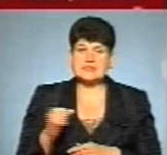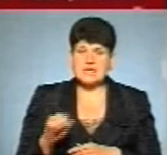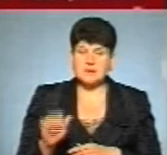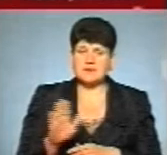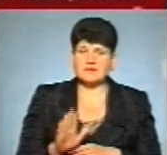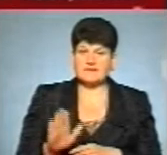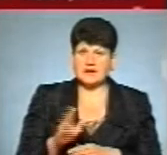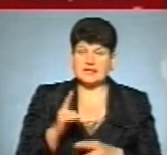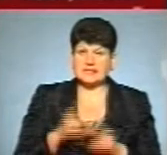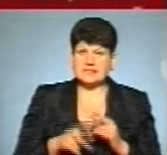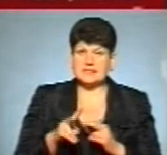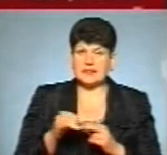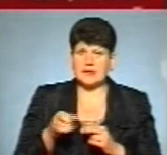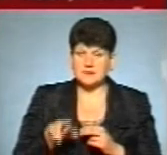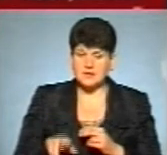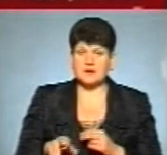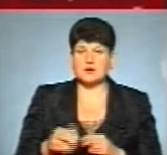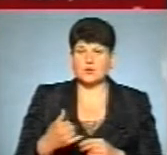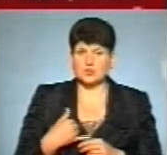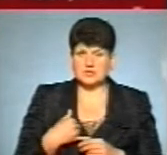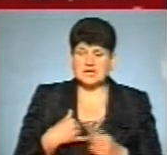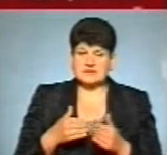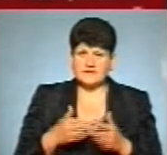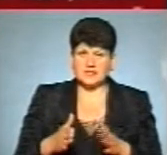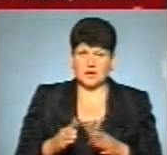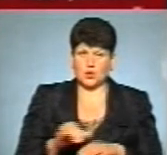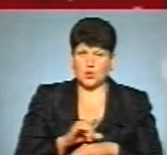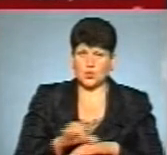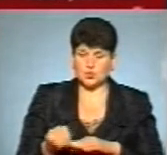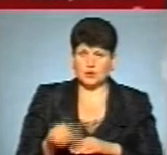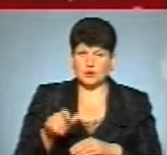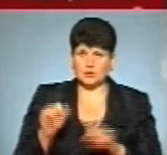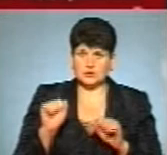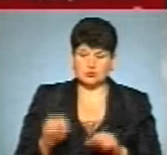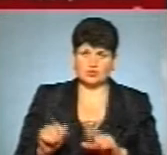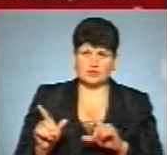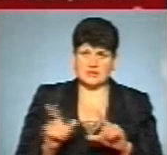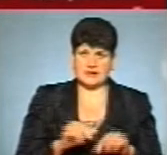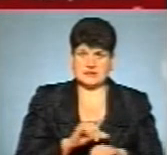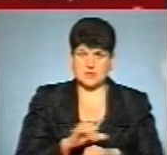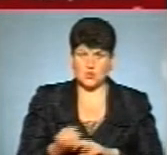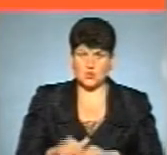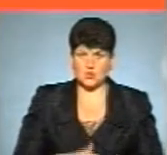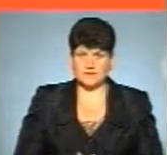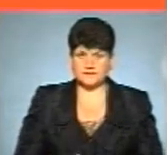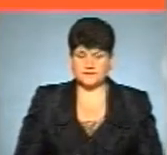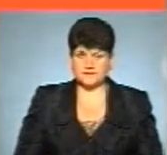серпень-вересень, кінець липня, в нас відкриють кордони і люди зможуть вже їхати за кордон.